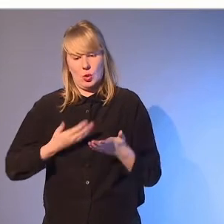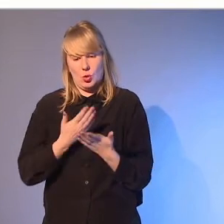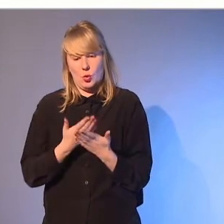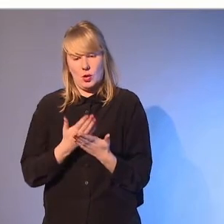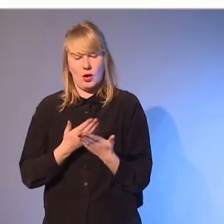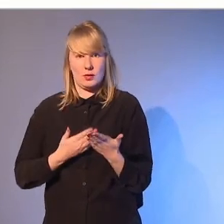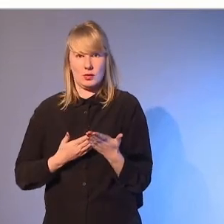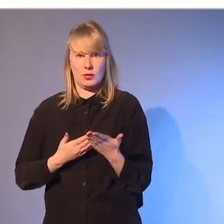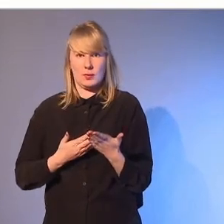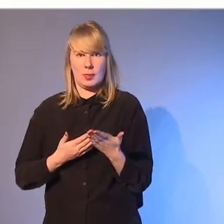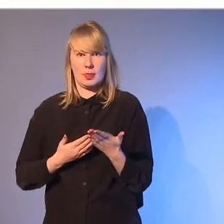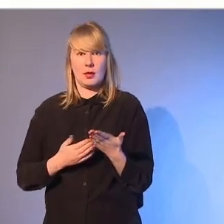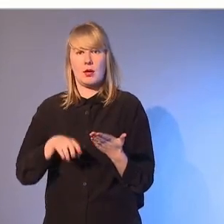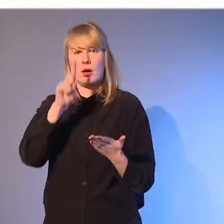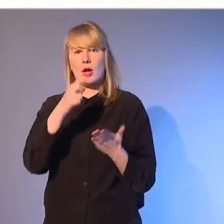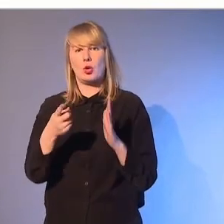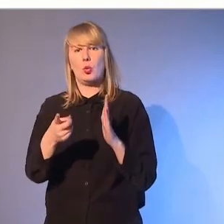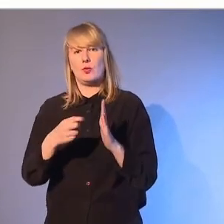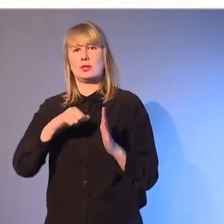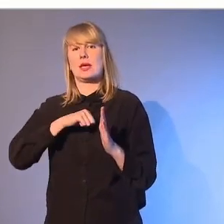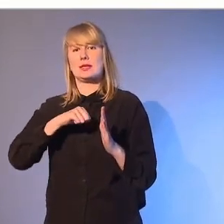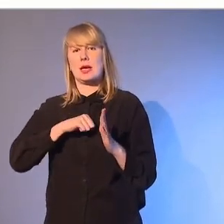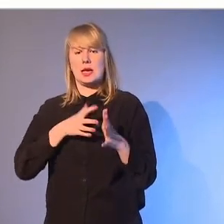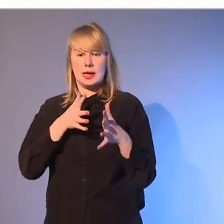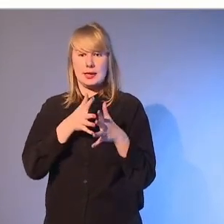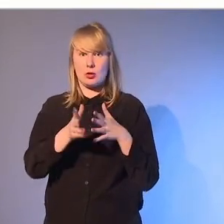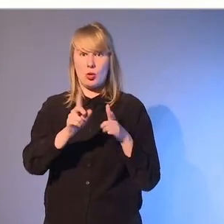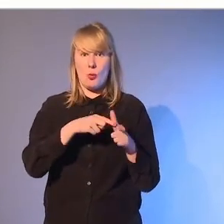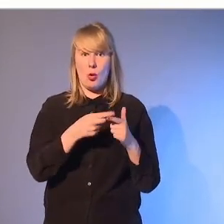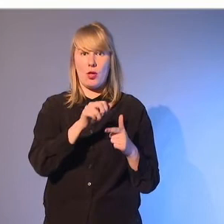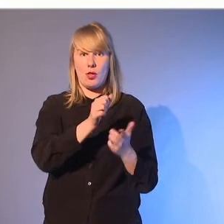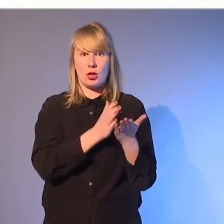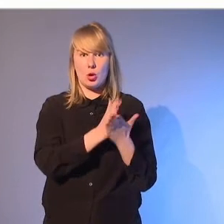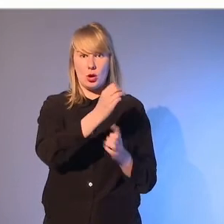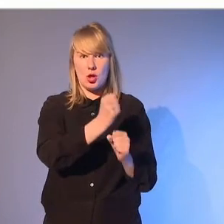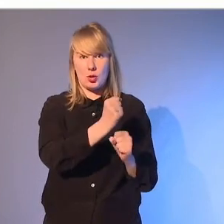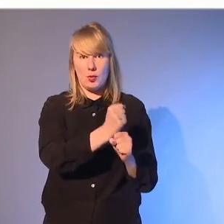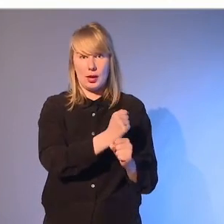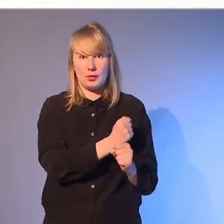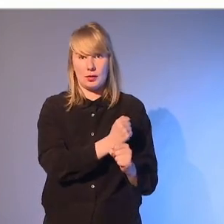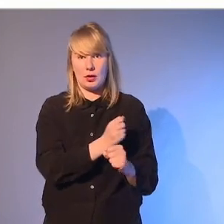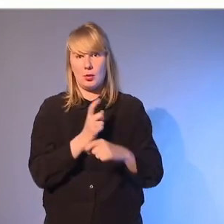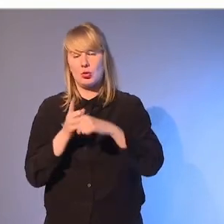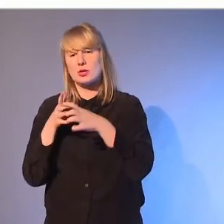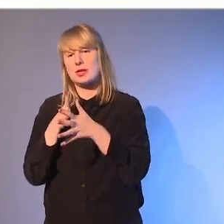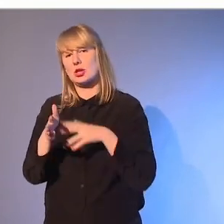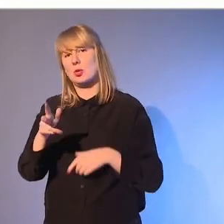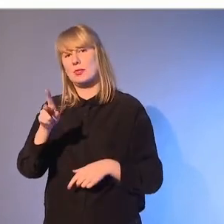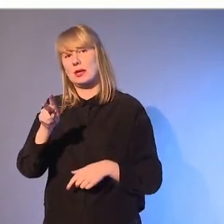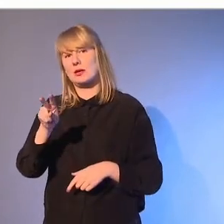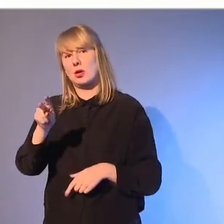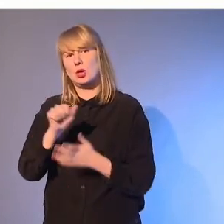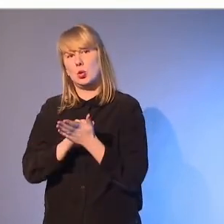hvor de får utfordret seg gjennom både analogt arbeid og gjennom digitale